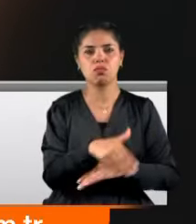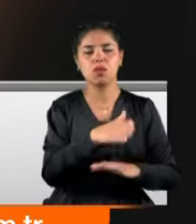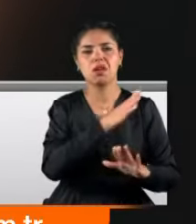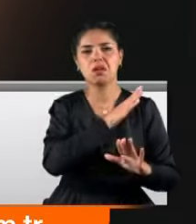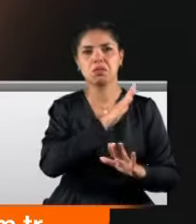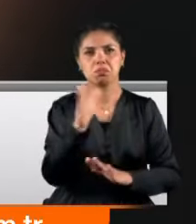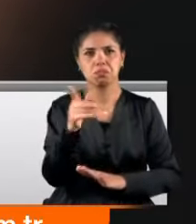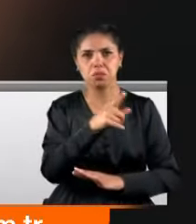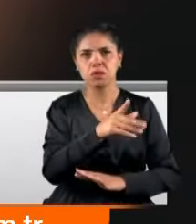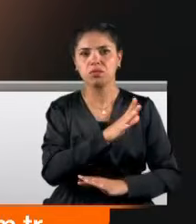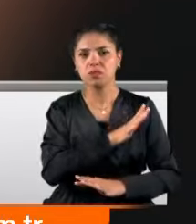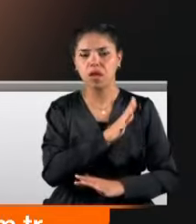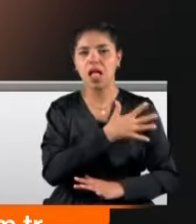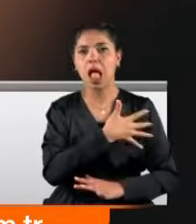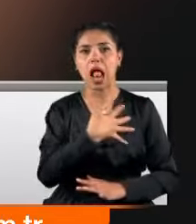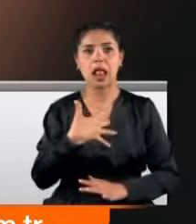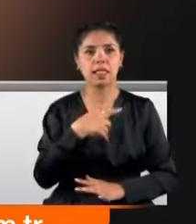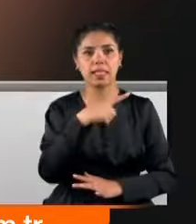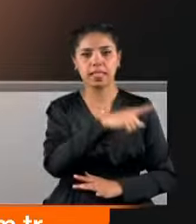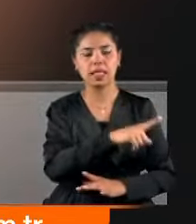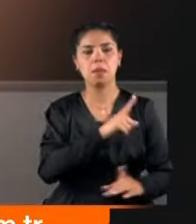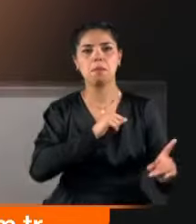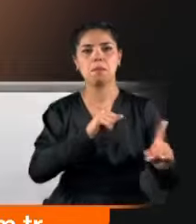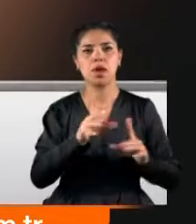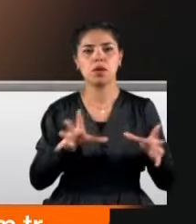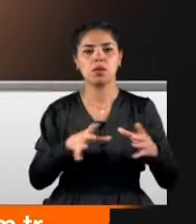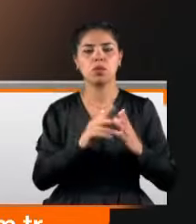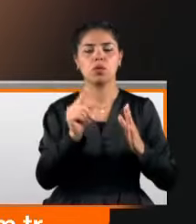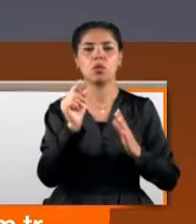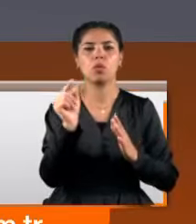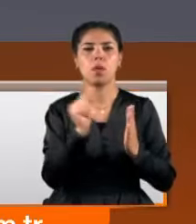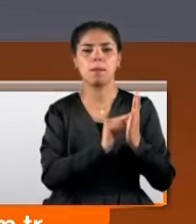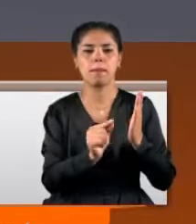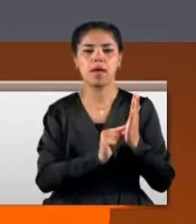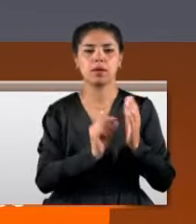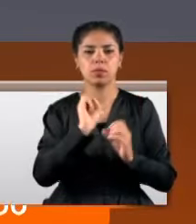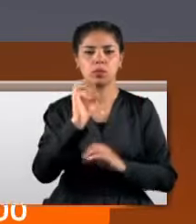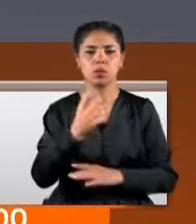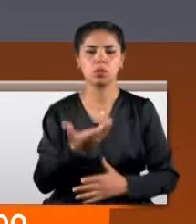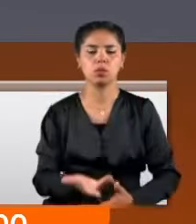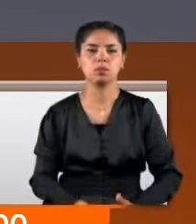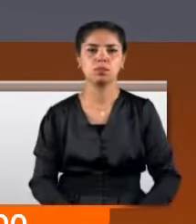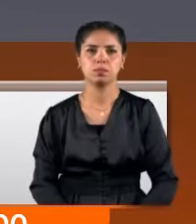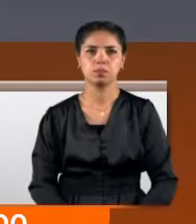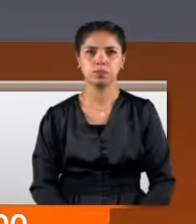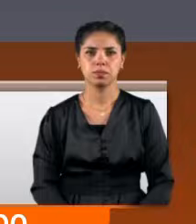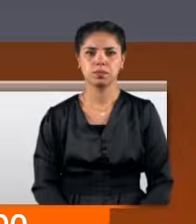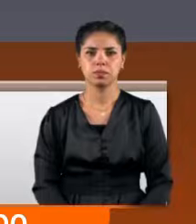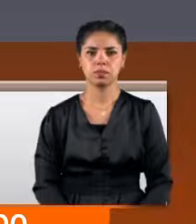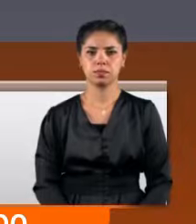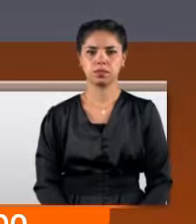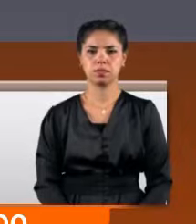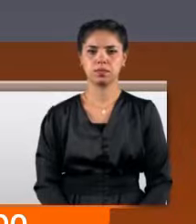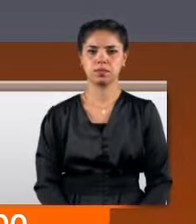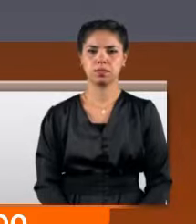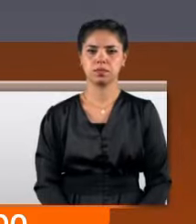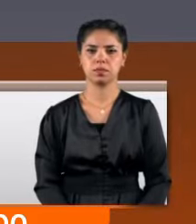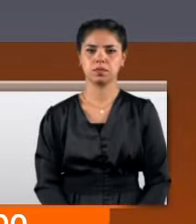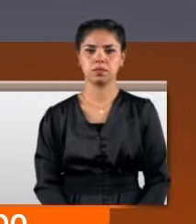mesken tutmuşken anne Eylem Tok da mahkeme heyetine mektup yazdı. Yemek yemede, uyumada zorluk çekiyorum. Yiyecekleri